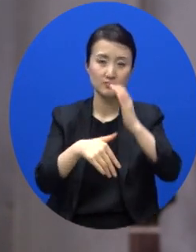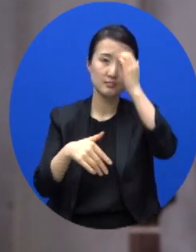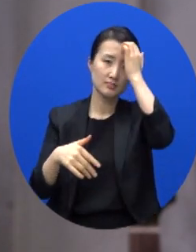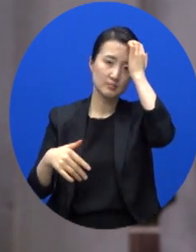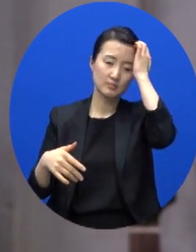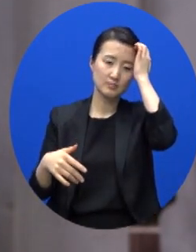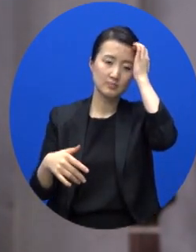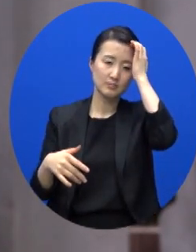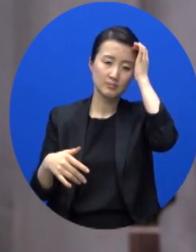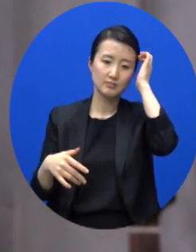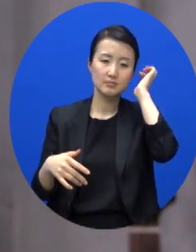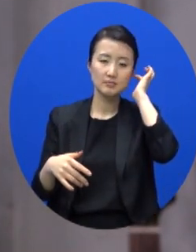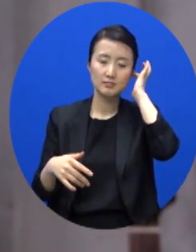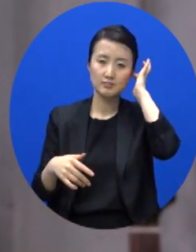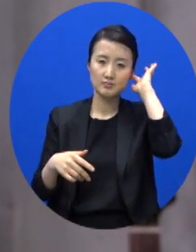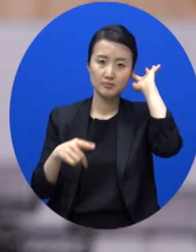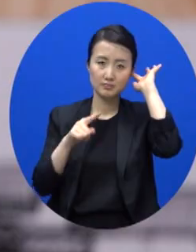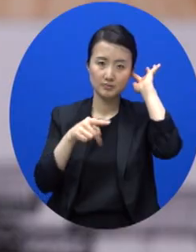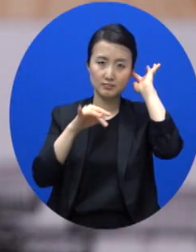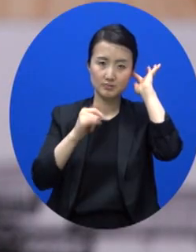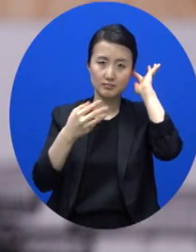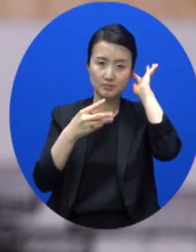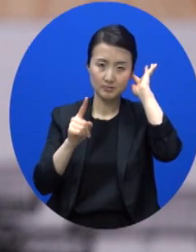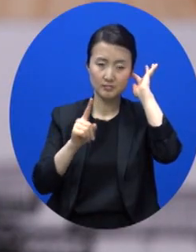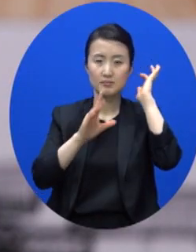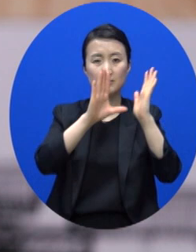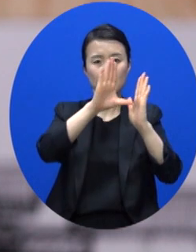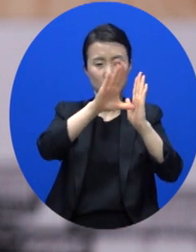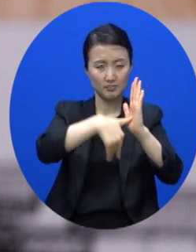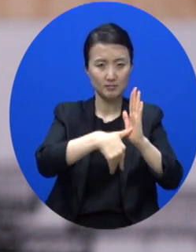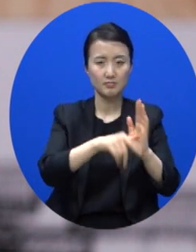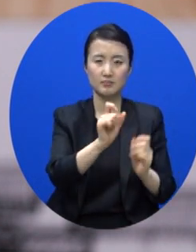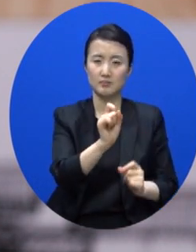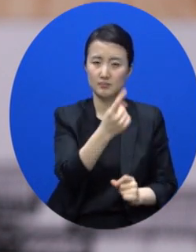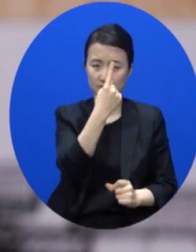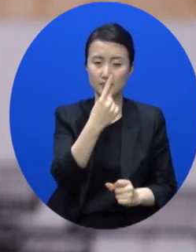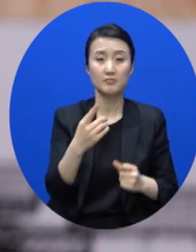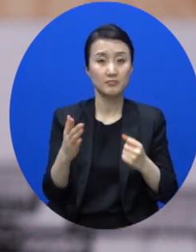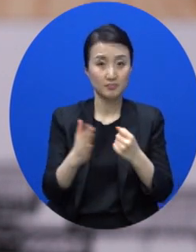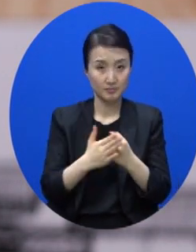삼죽의 본고장이고, 이래서